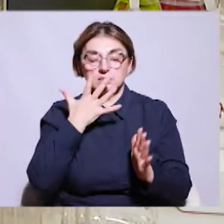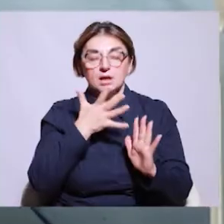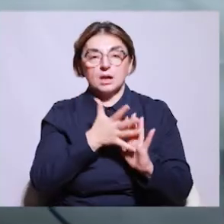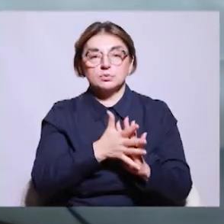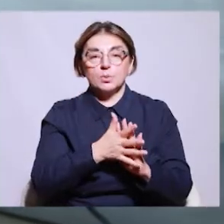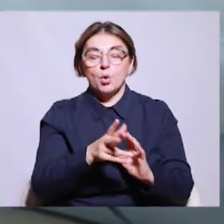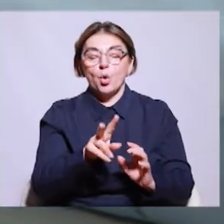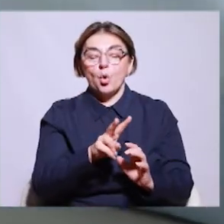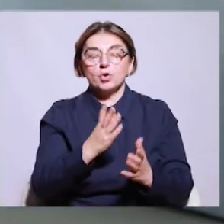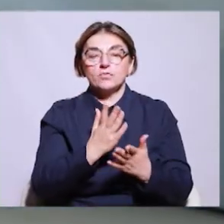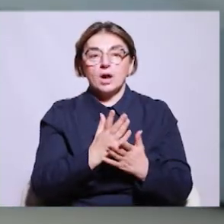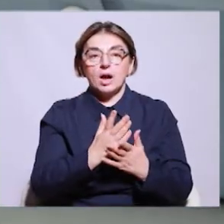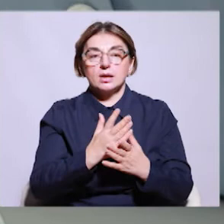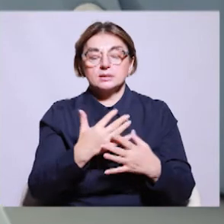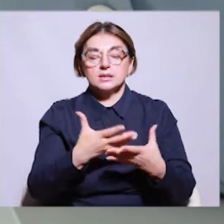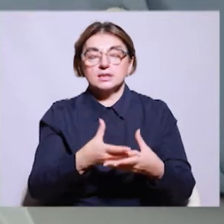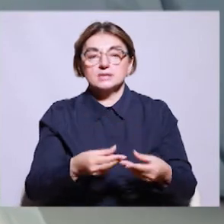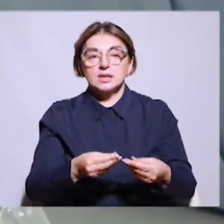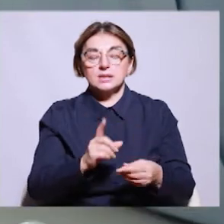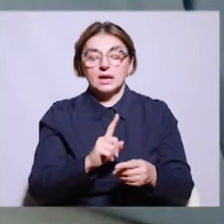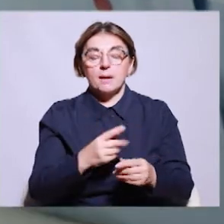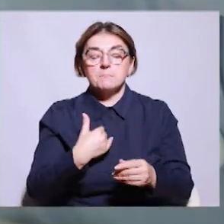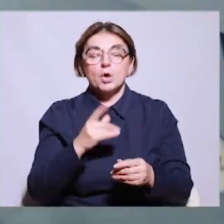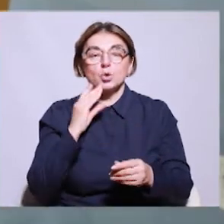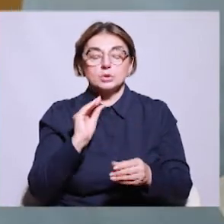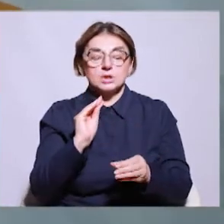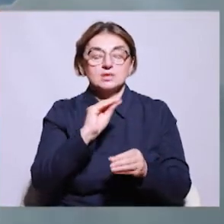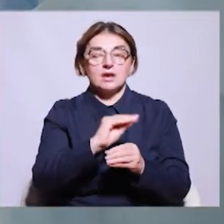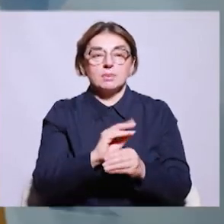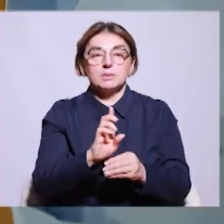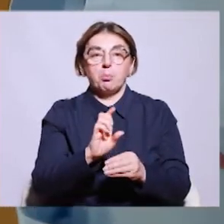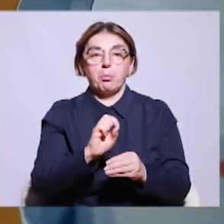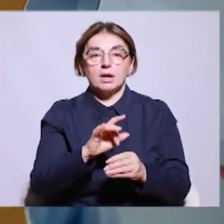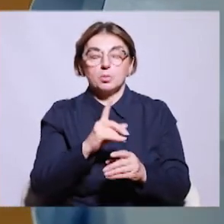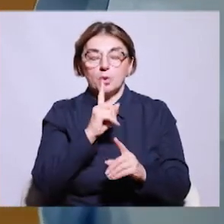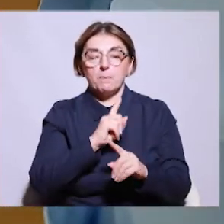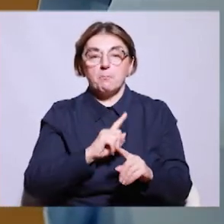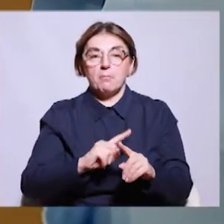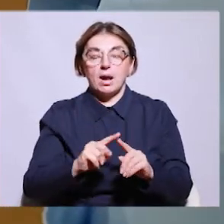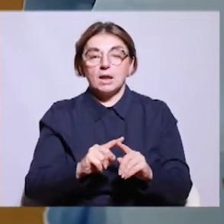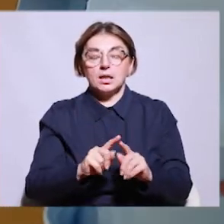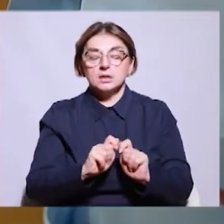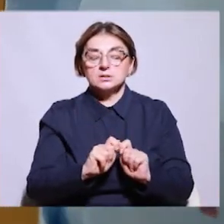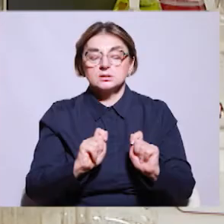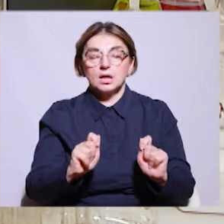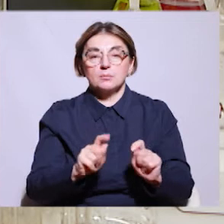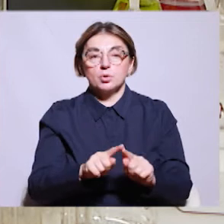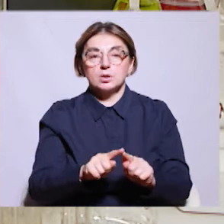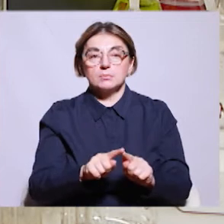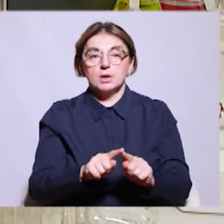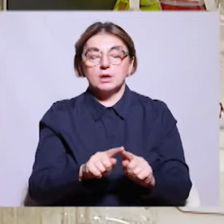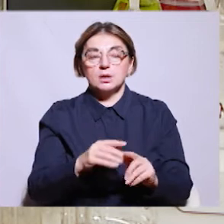ორივე მარილი არის ხსნადი და ინახეთ, ბარიუმის ქლორიდის ხსნარის დამატებისთანავე ყისიერად